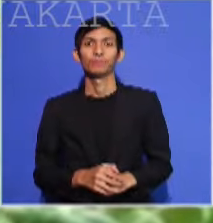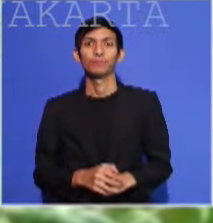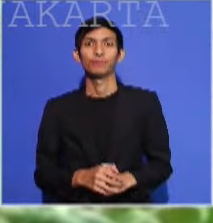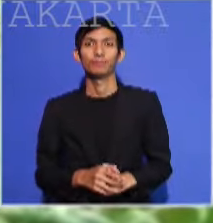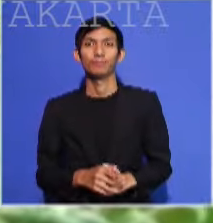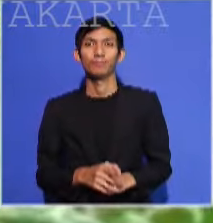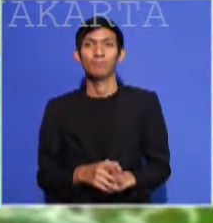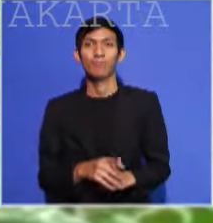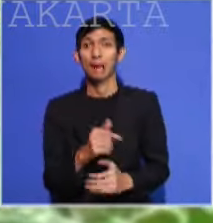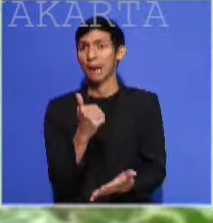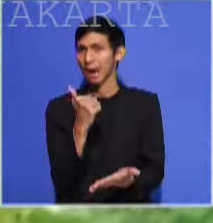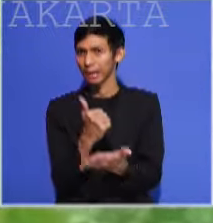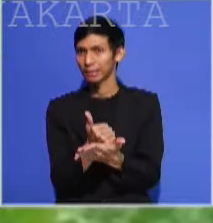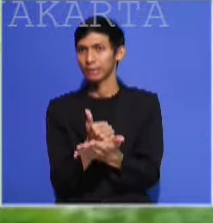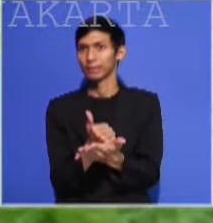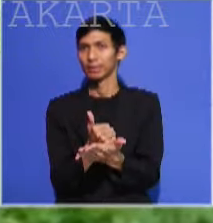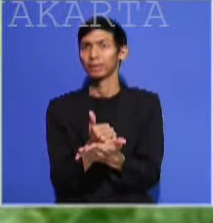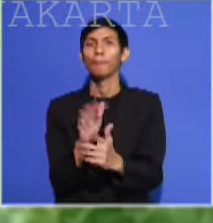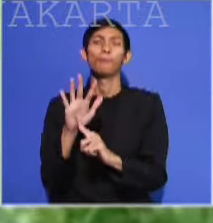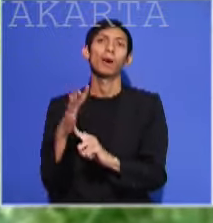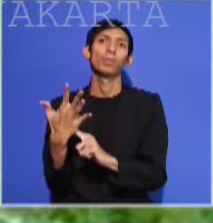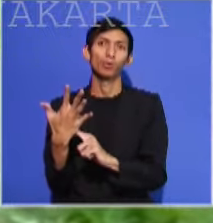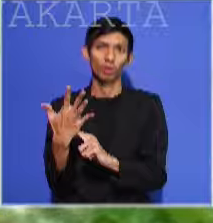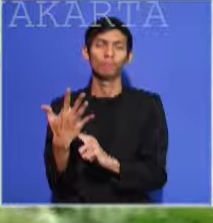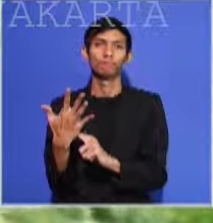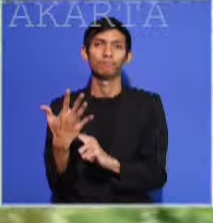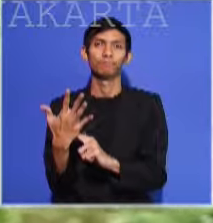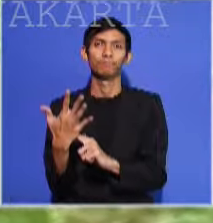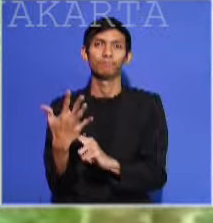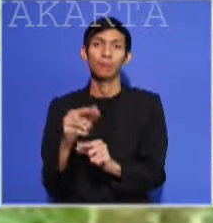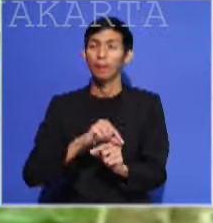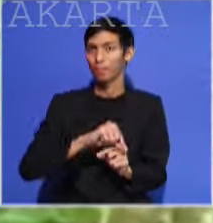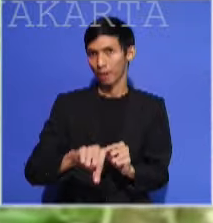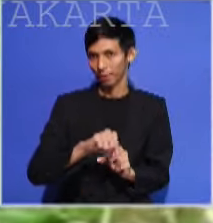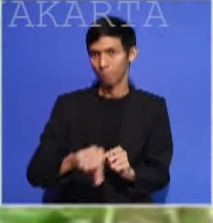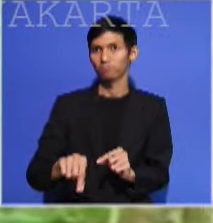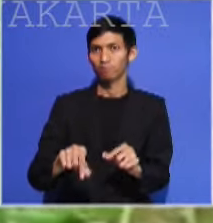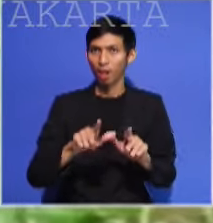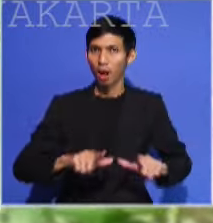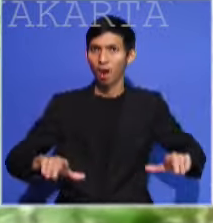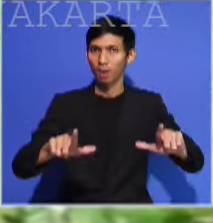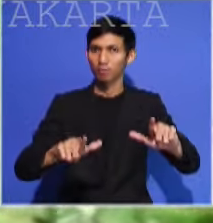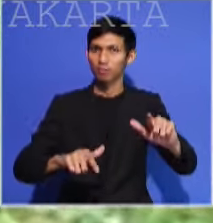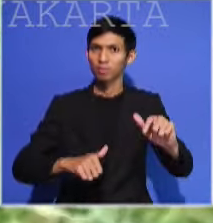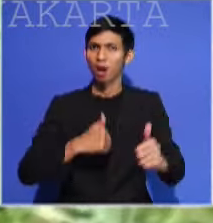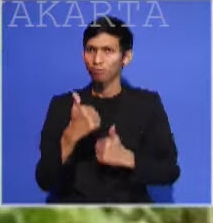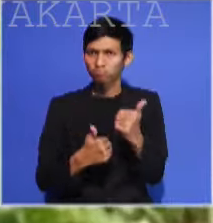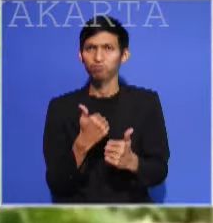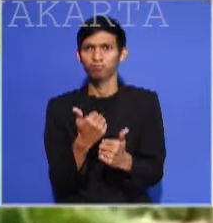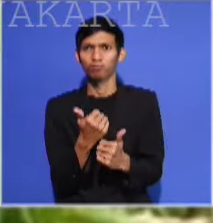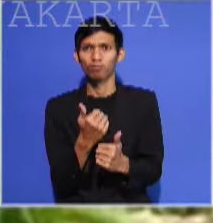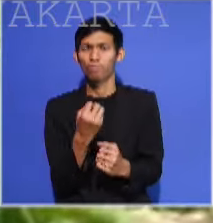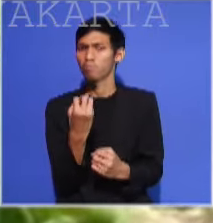ngerandu Harjo Binangun Pakem ngandaraken bilih taneman menika kapitang produktif sanget amargi saged dipun panen